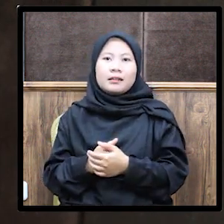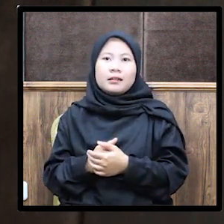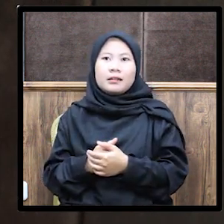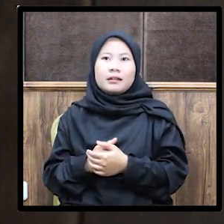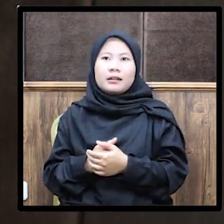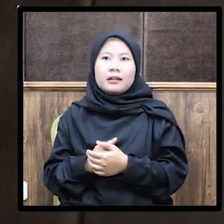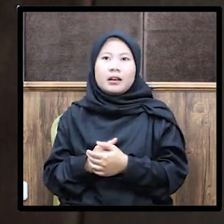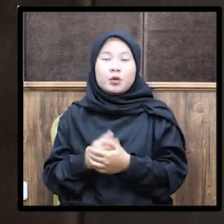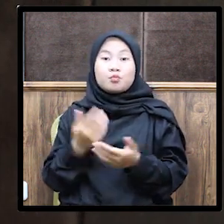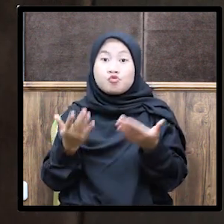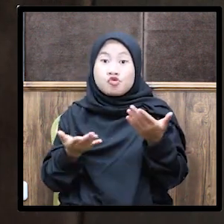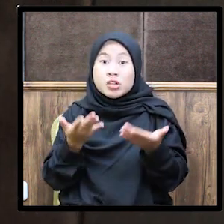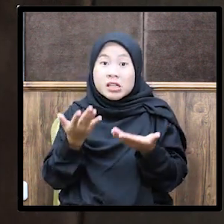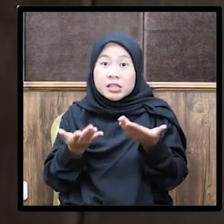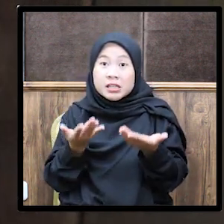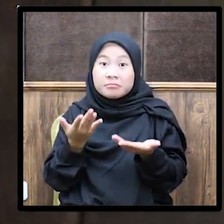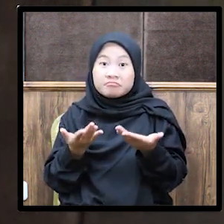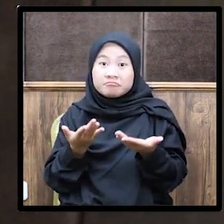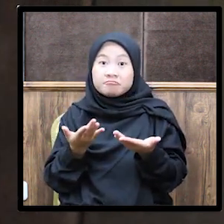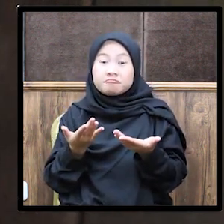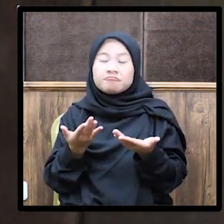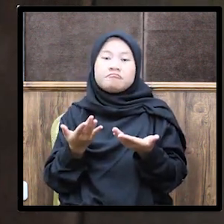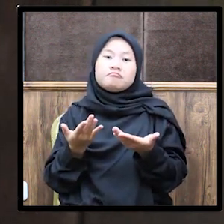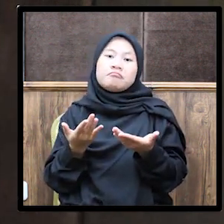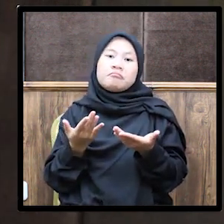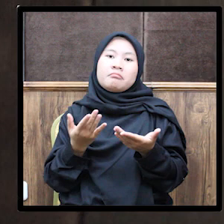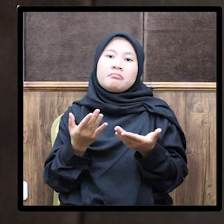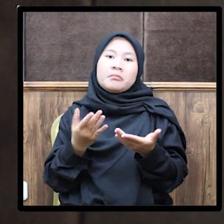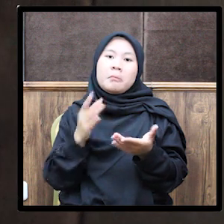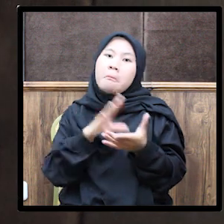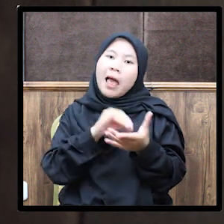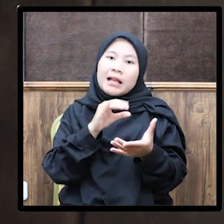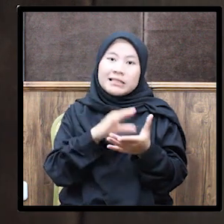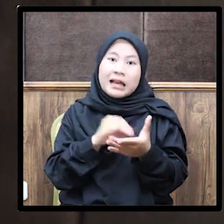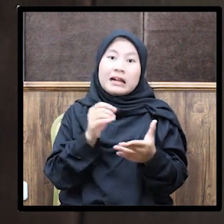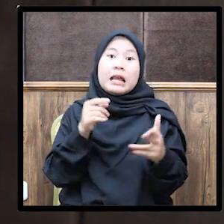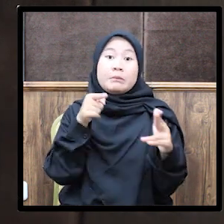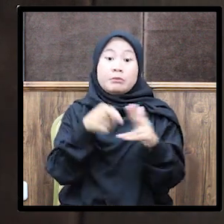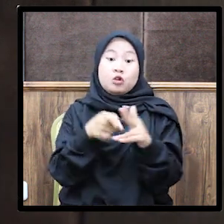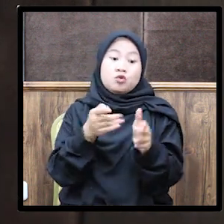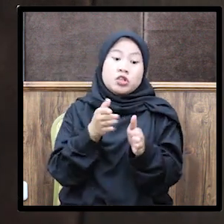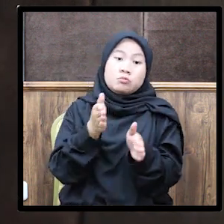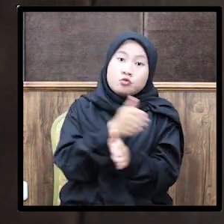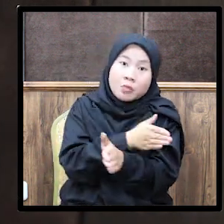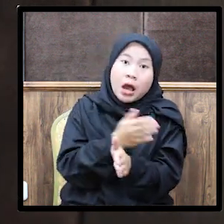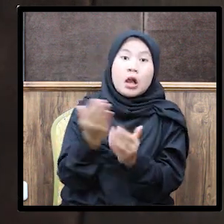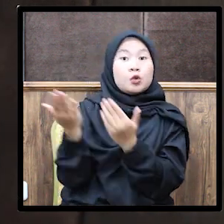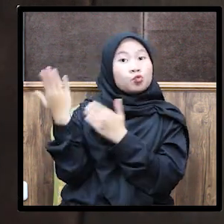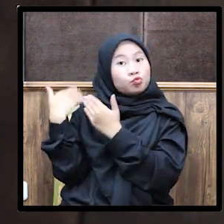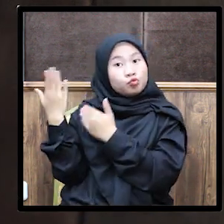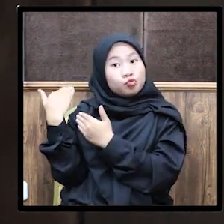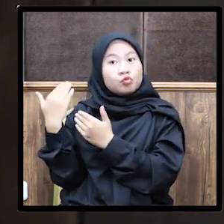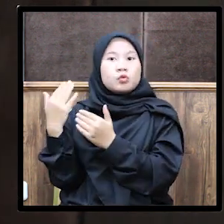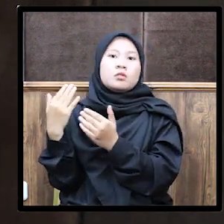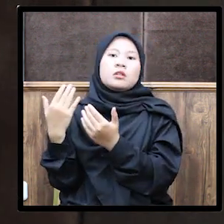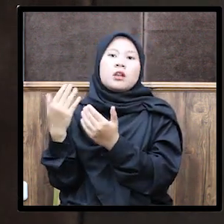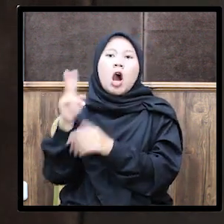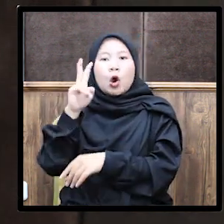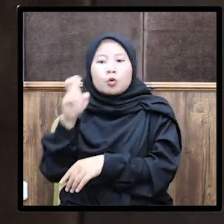hal-hal yang misalnya belajar dari pemilu sebelumnya, kemudian bagaimana kita